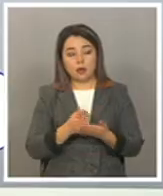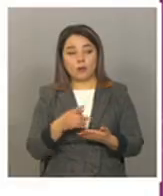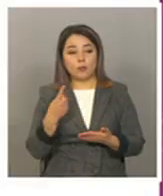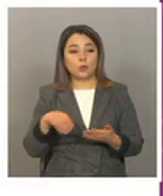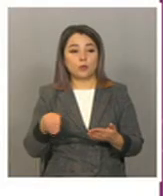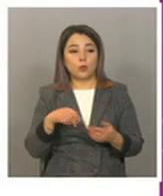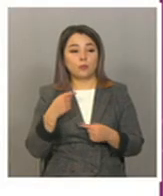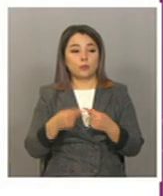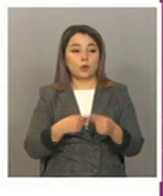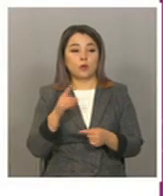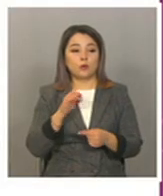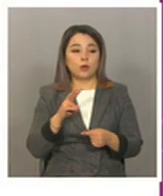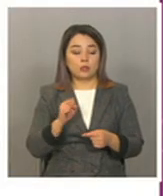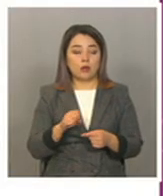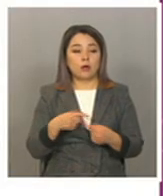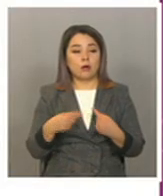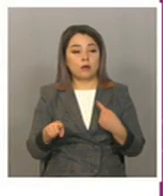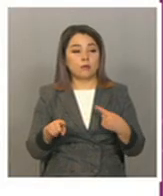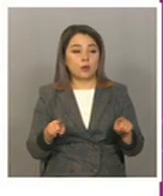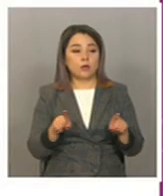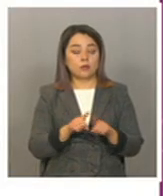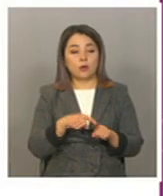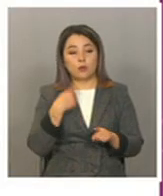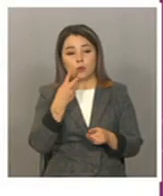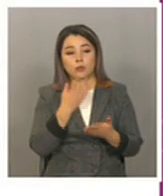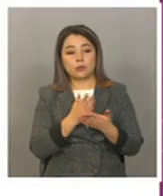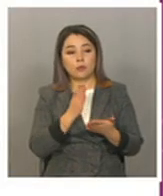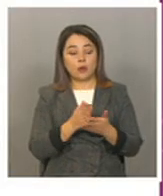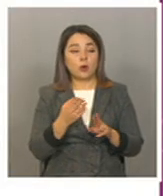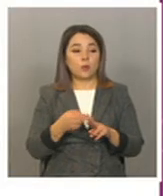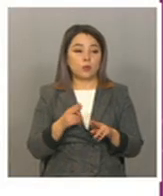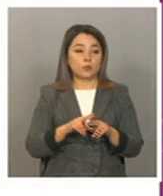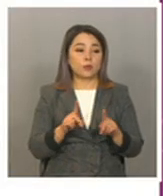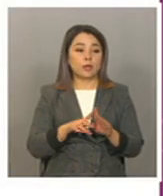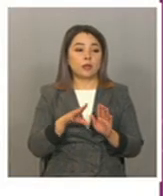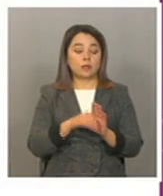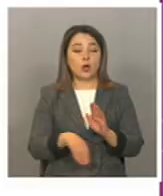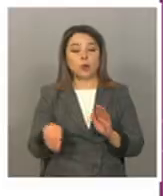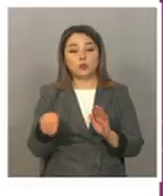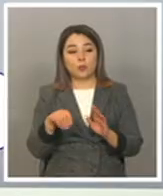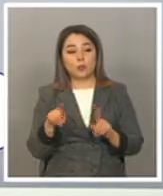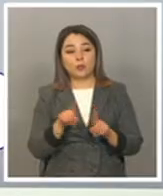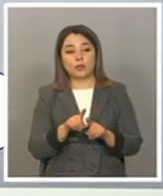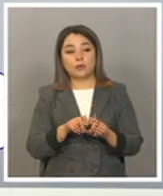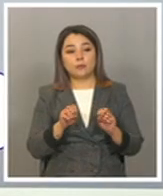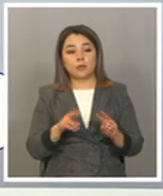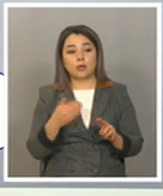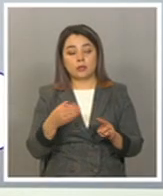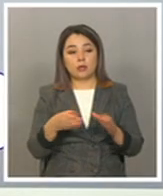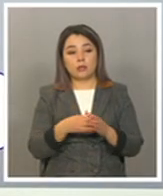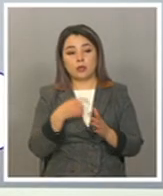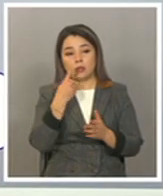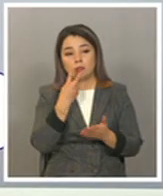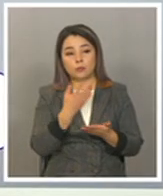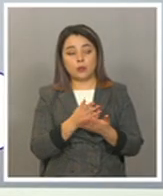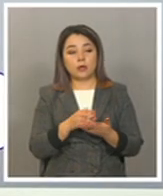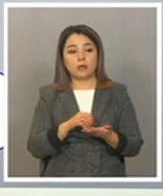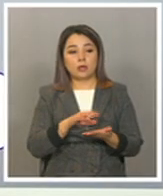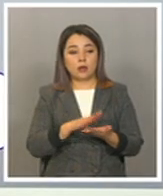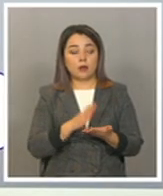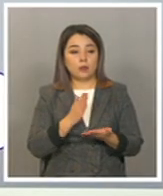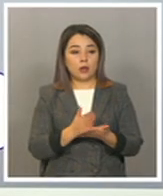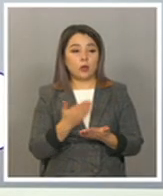келесі топырақ зонасынан айырмашылық жасайтынын көрсетіледі. Сонымен бірге топырақ картасында арнайы шартты белгілер қолданылады, және